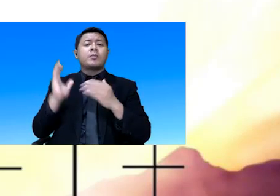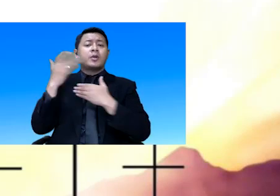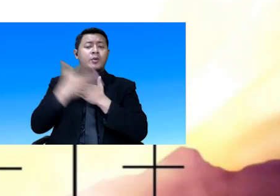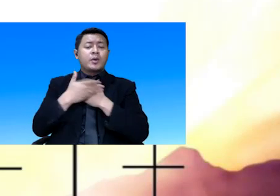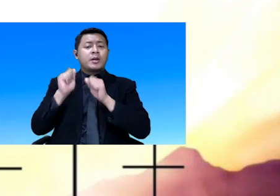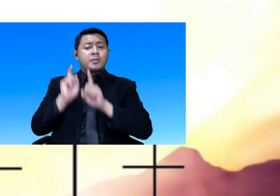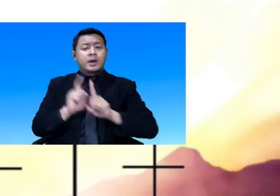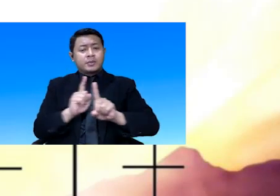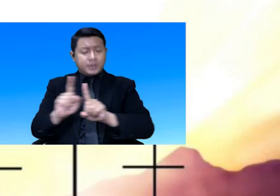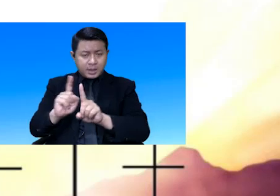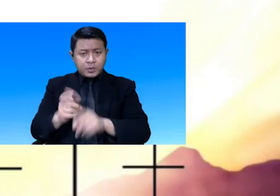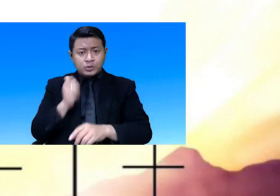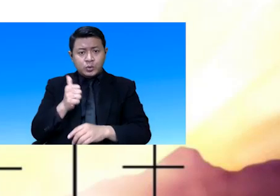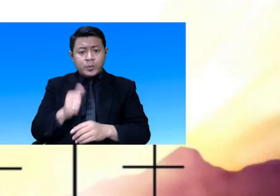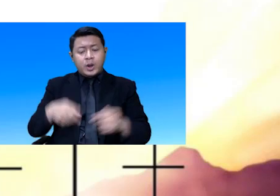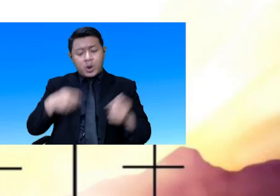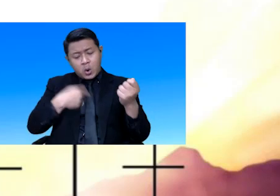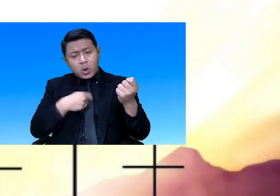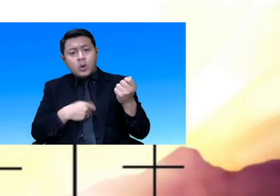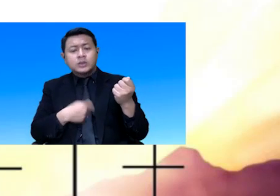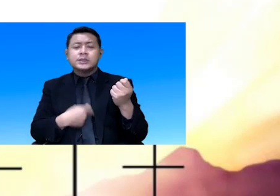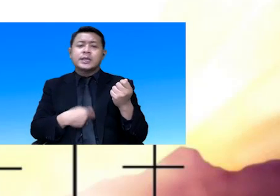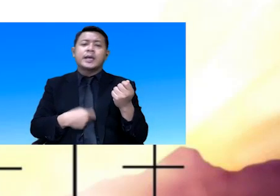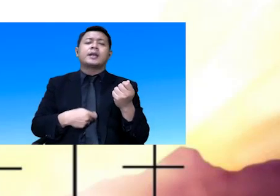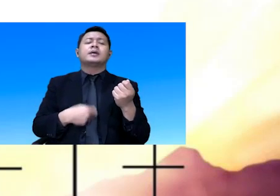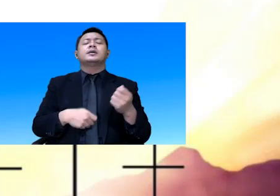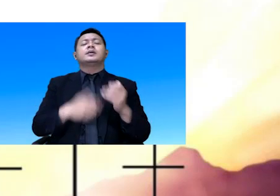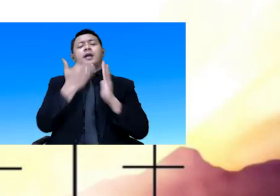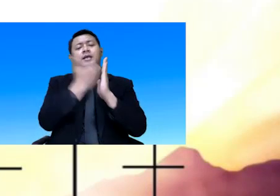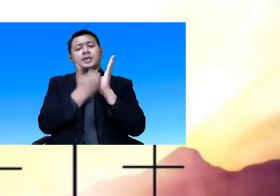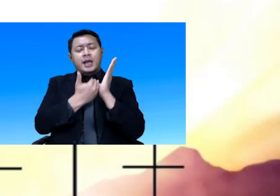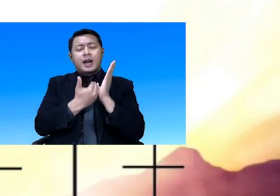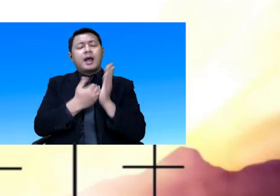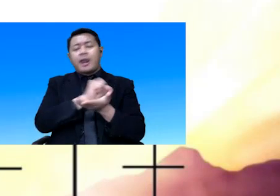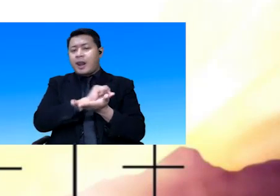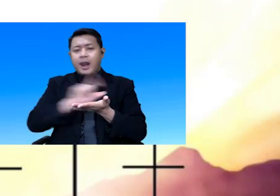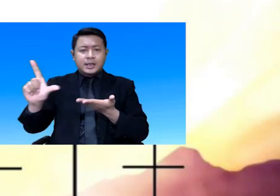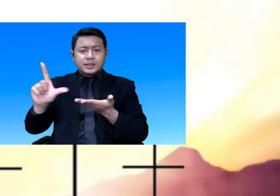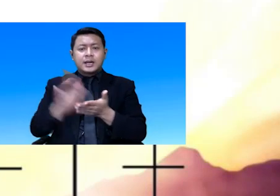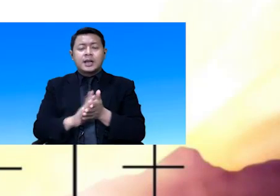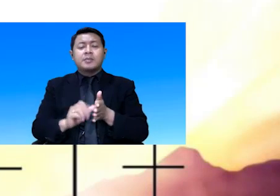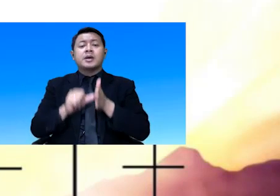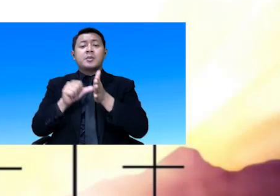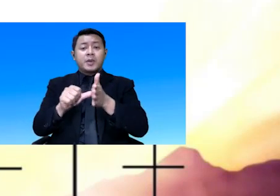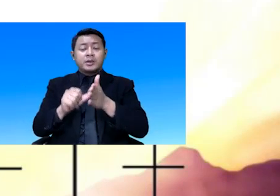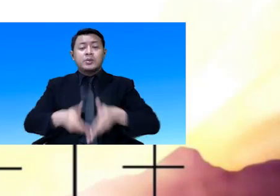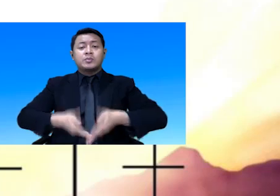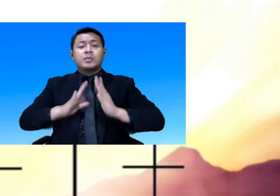penyertaanmu, agar konser ini dapat berjalan dengan lancar dan bisa membantu membangun iman